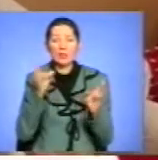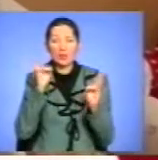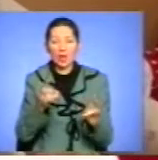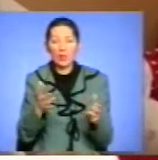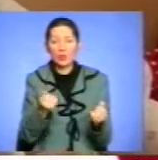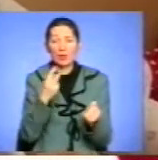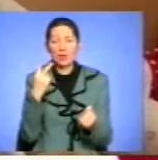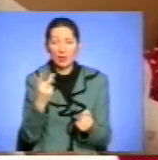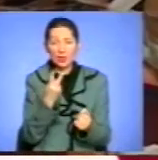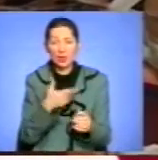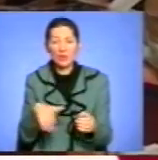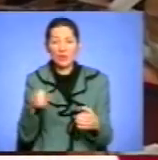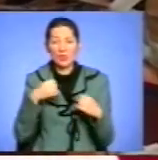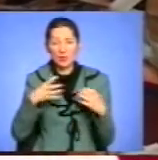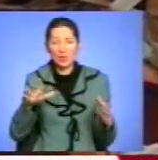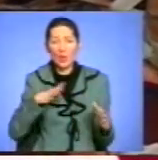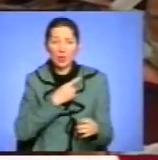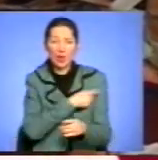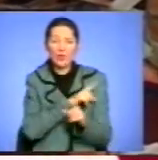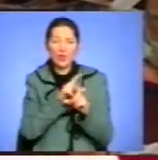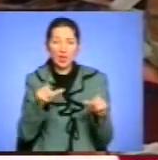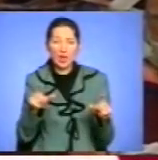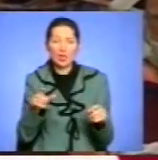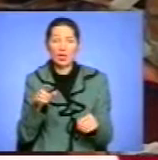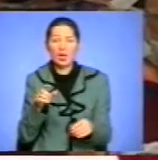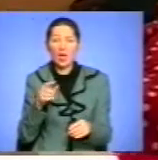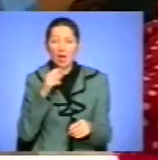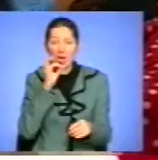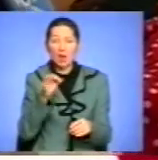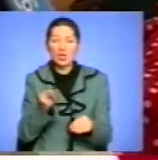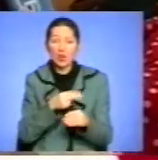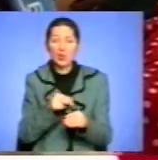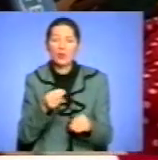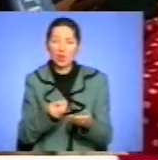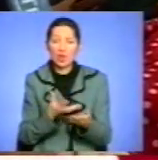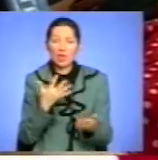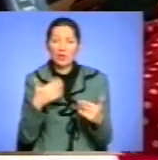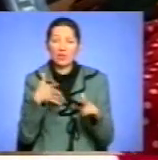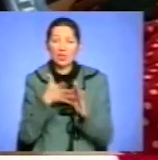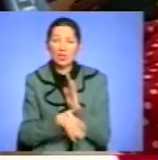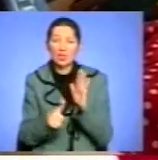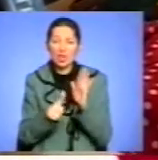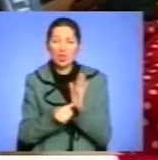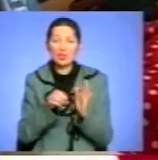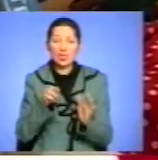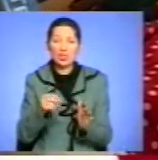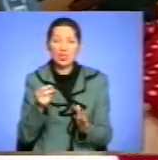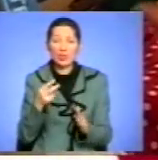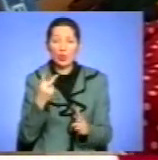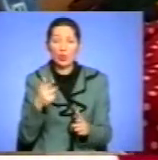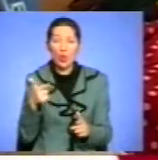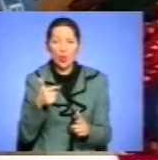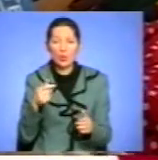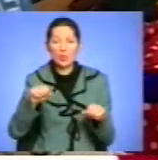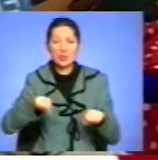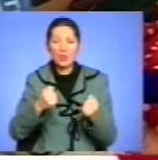Усі свята провела у лікарні. Каже, лікування не дешеве. Вже витратила понад 6 тисяч гривень. 2 числа грудня я зламала